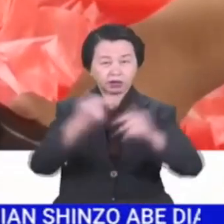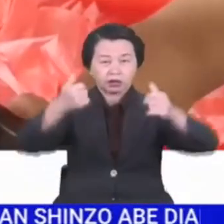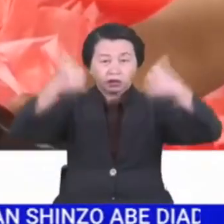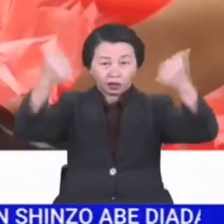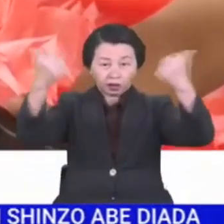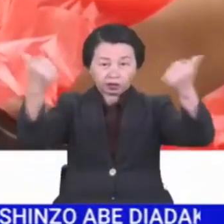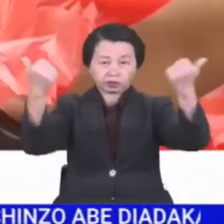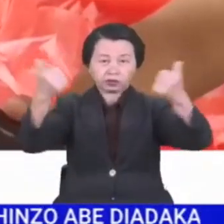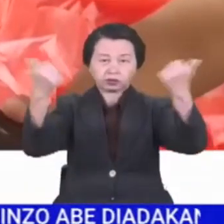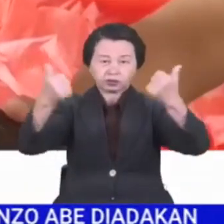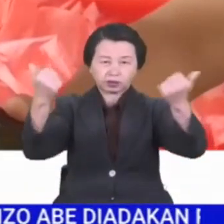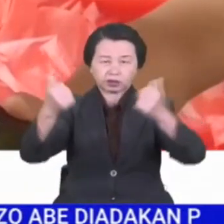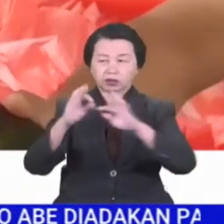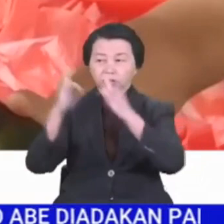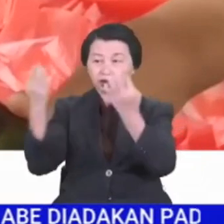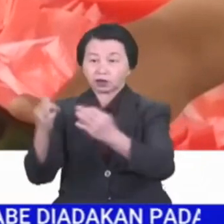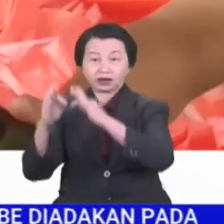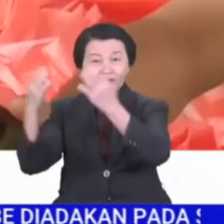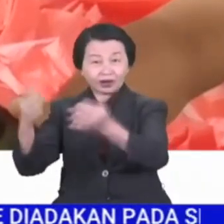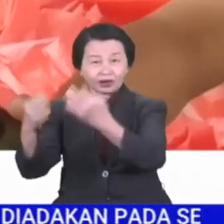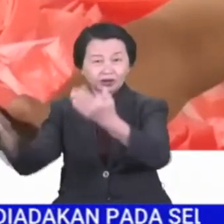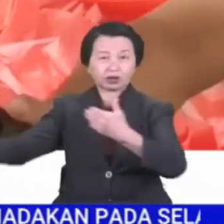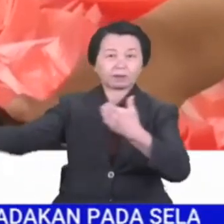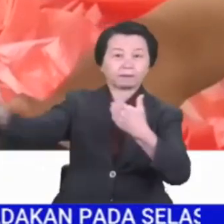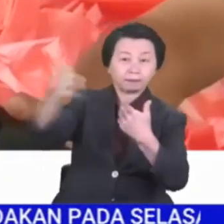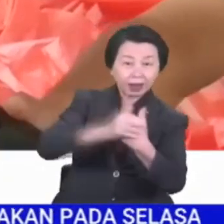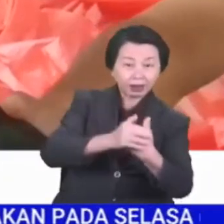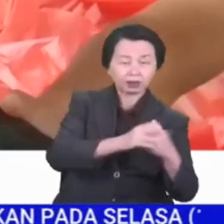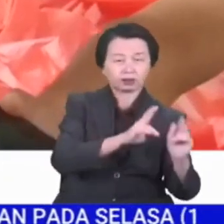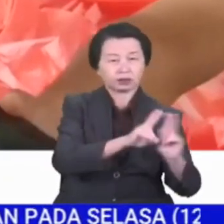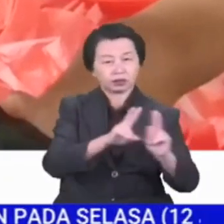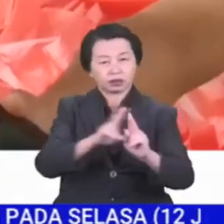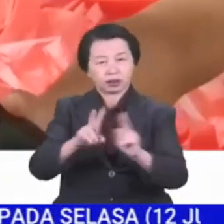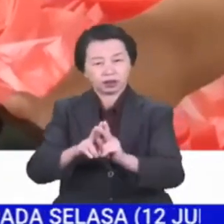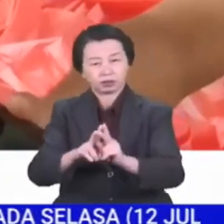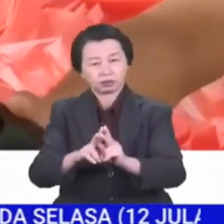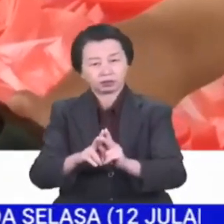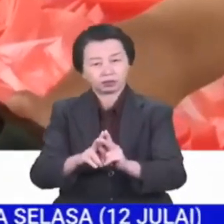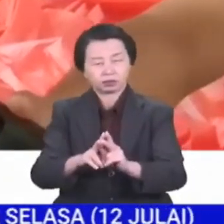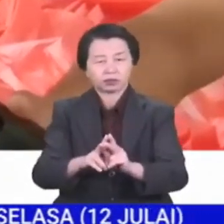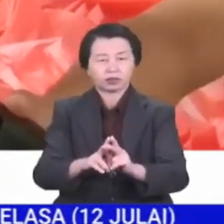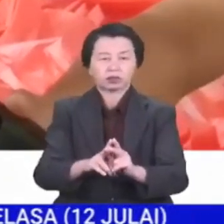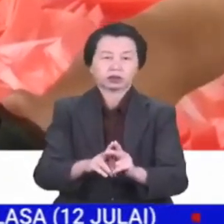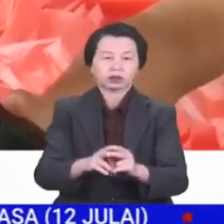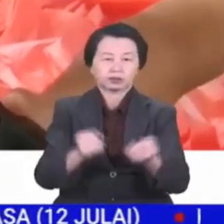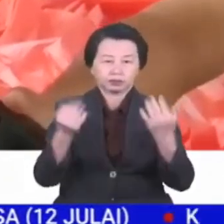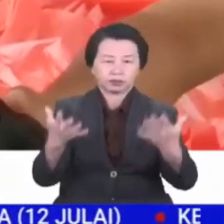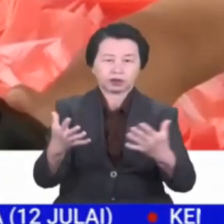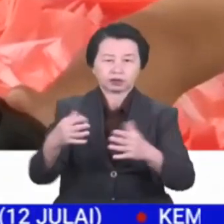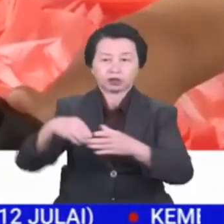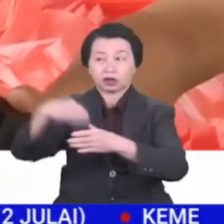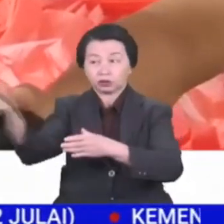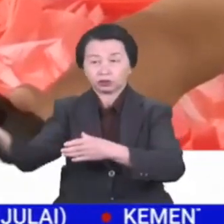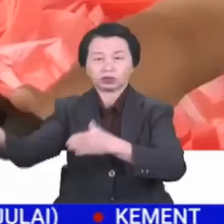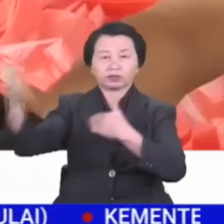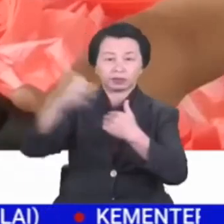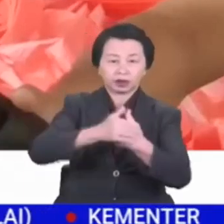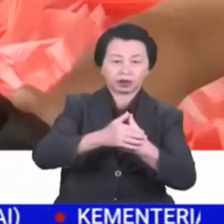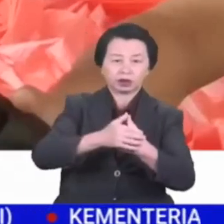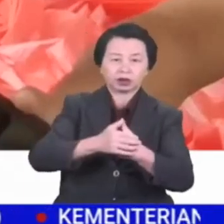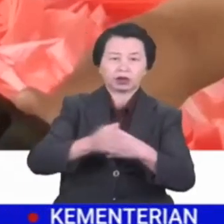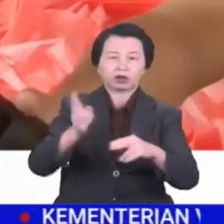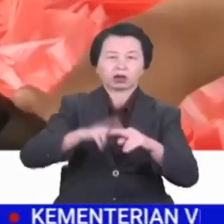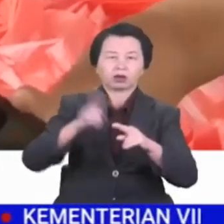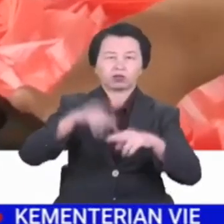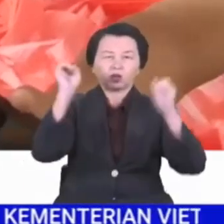kedatangan keluarga-keluarga yang pulang ke kampung di samping dengan pelancong daripada luar yang datang ke negeri ini